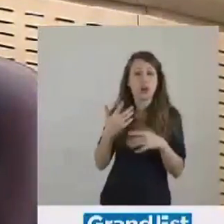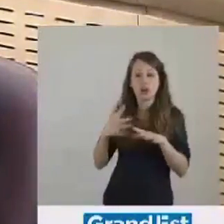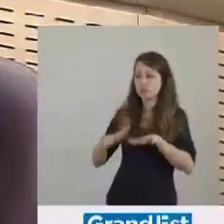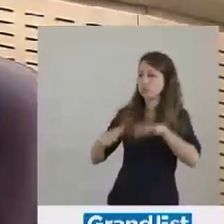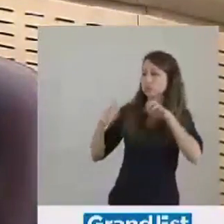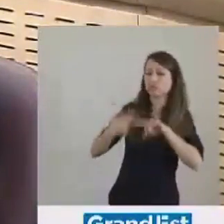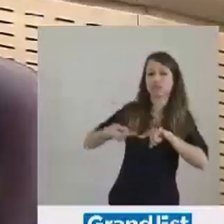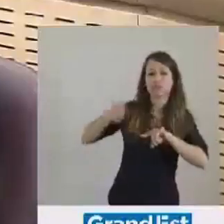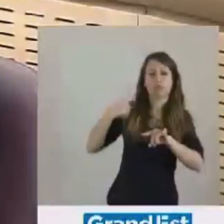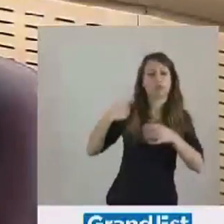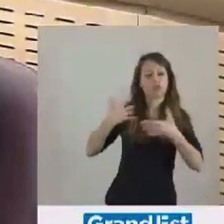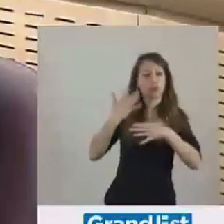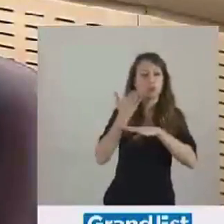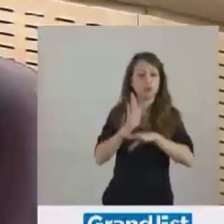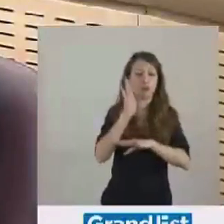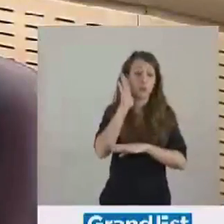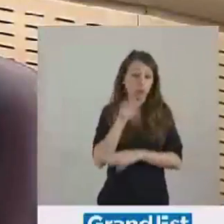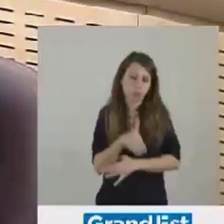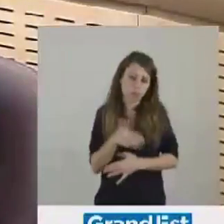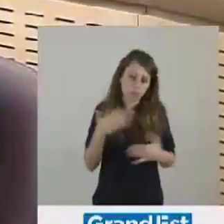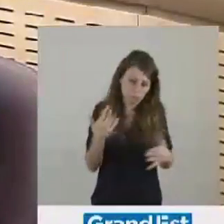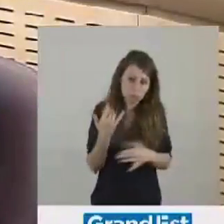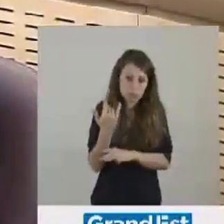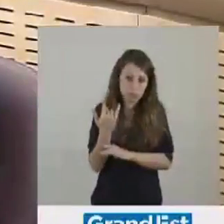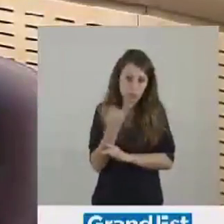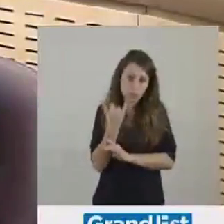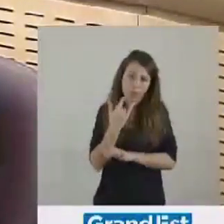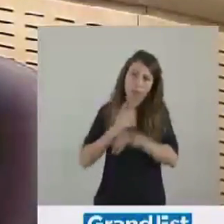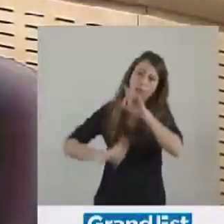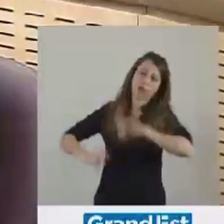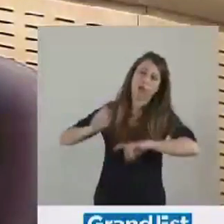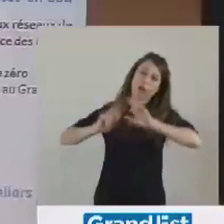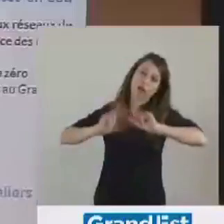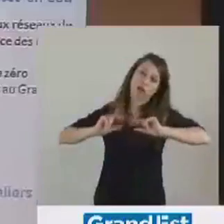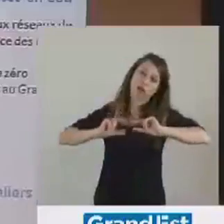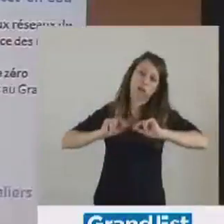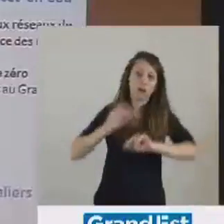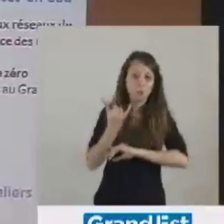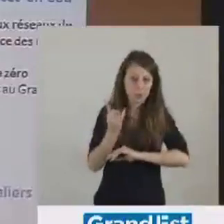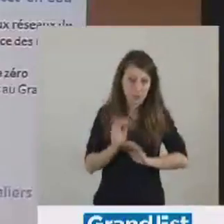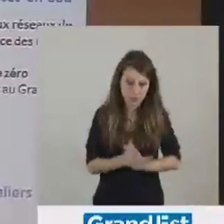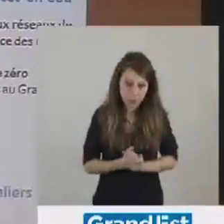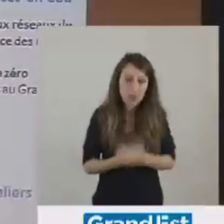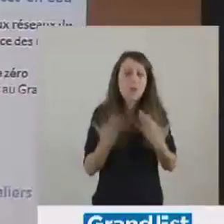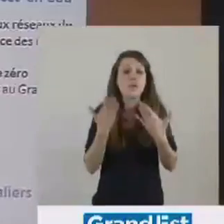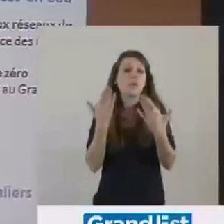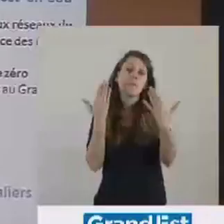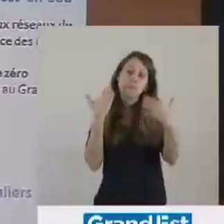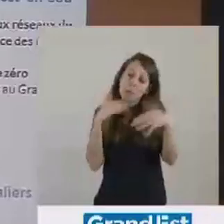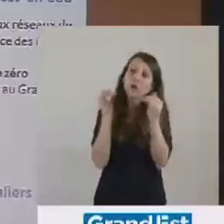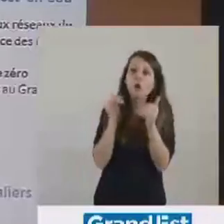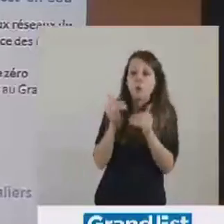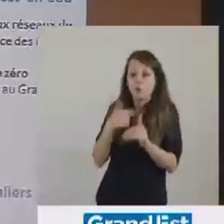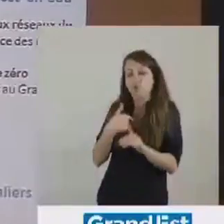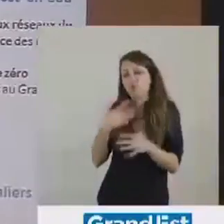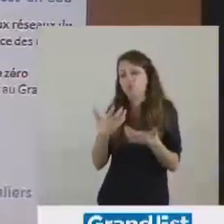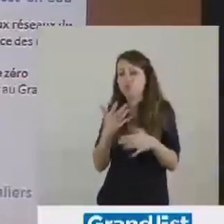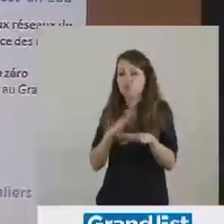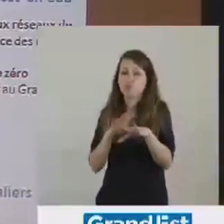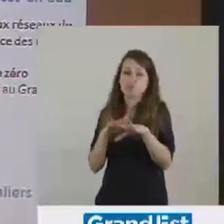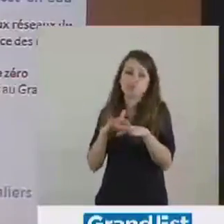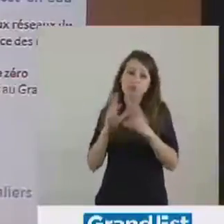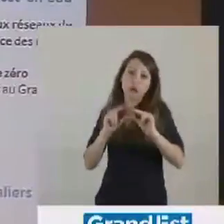récemment. Par conséquent, je m'abstiendrai de revenir en détail dessus, mais je tiens tout de même à rappeler les grandes